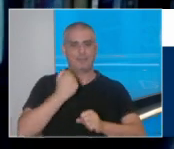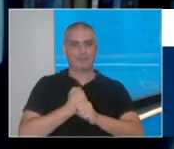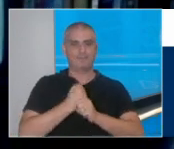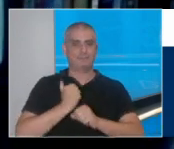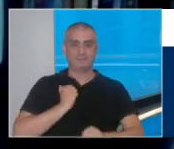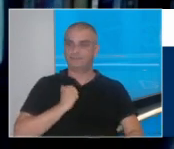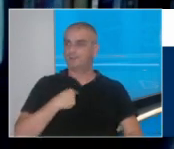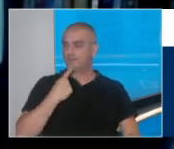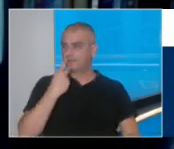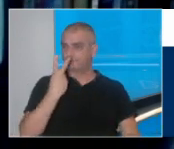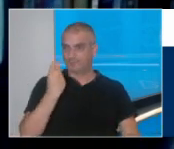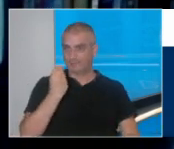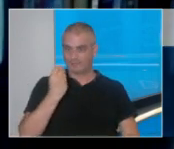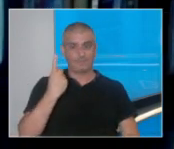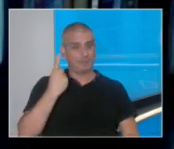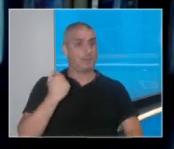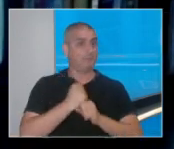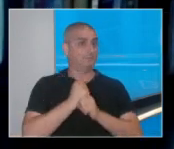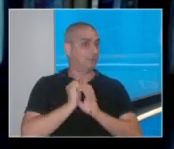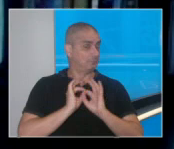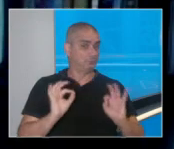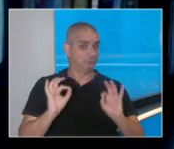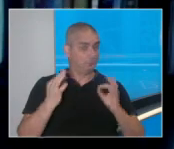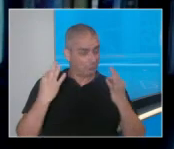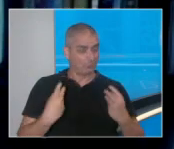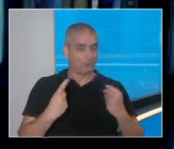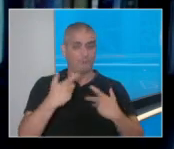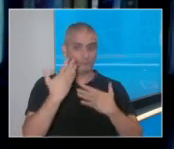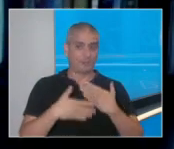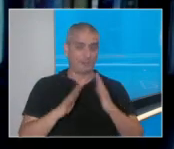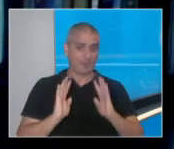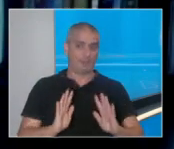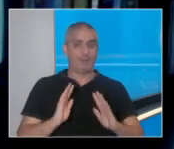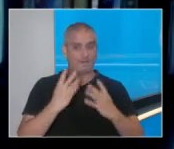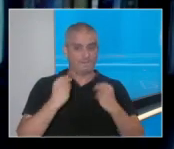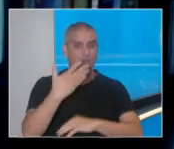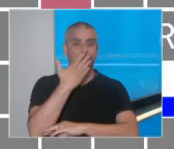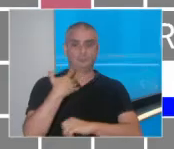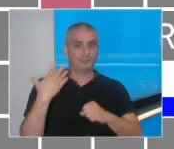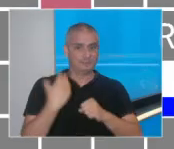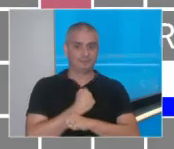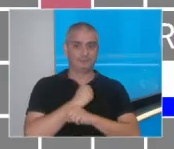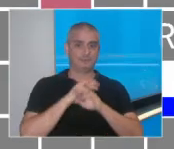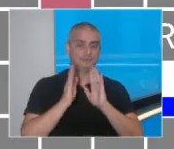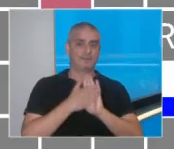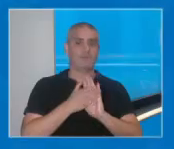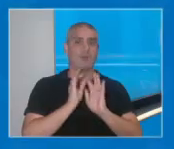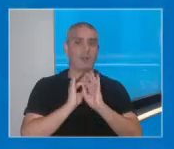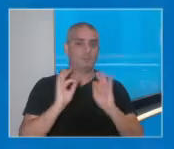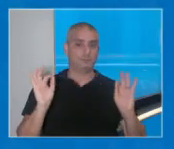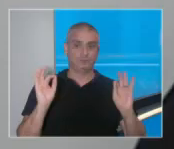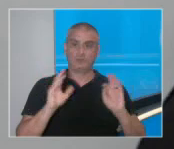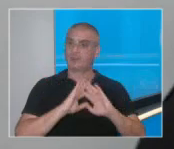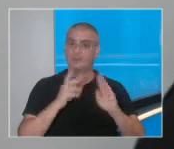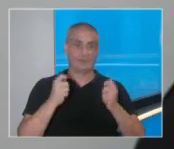בוא נגיד שני דברים. אחד, היה אחלה מבצע, וטוב שככה הוא נגמר, וטוב שמדינת ישראל ניצחה, והכל מצוין. אין לזה